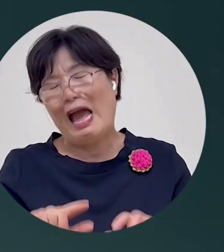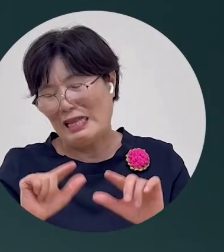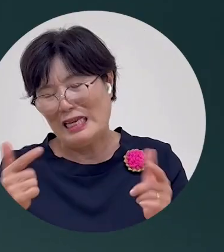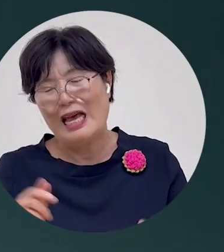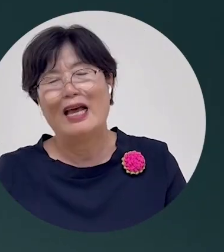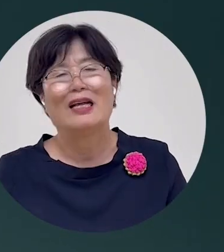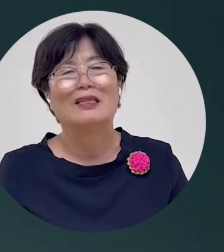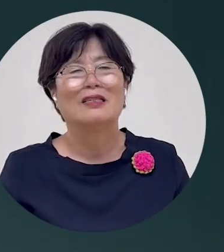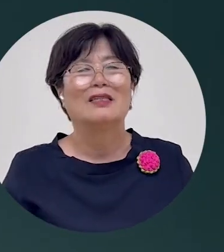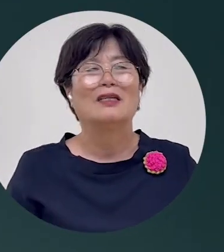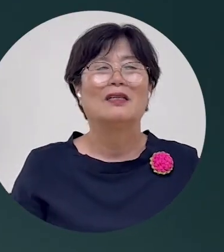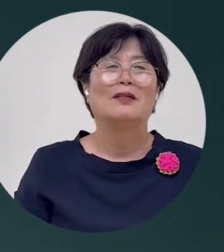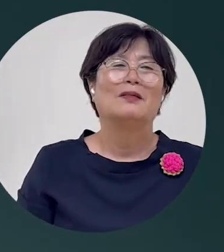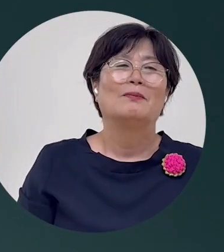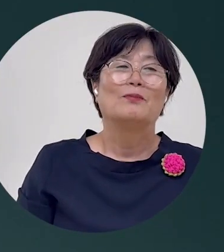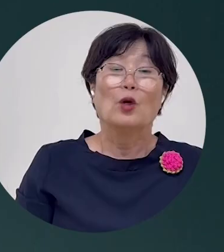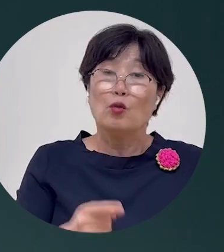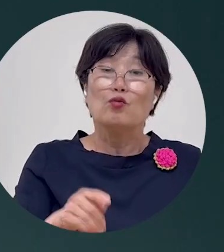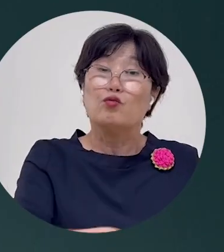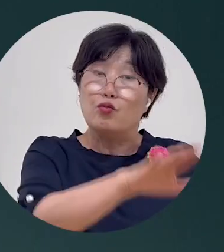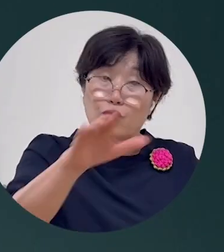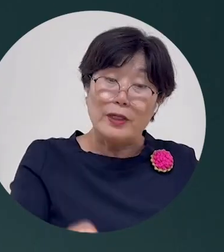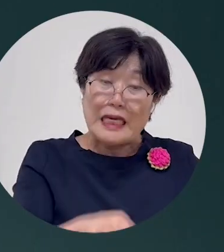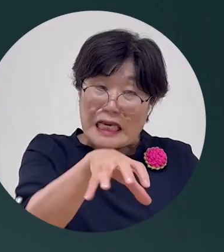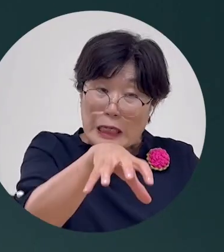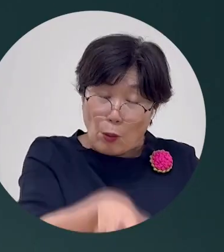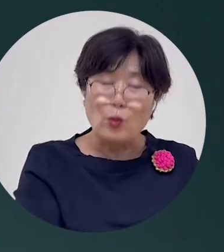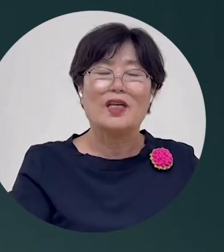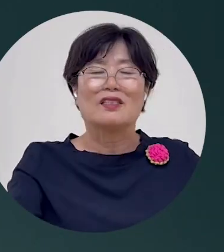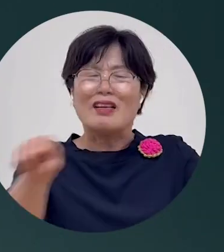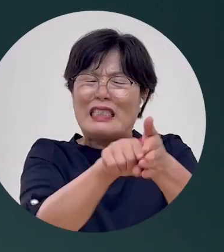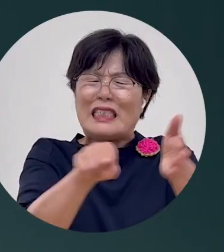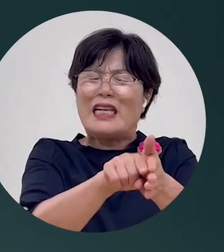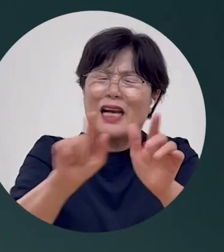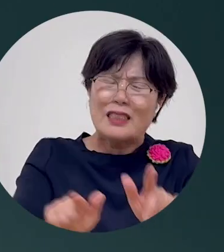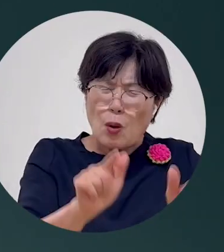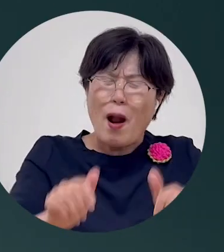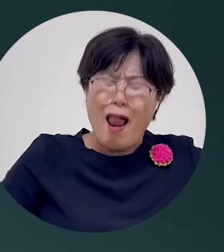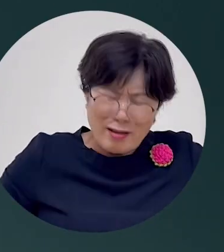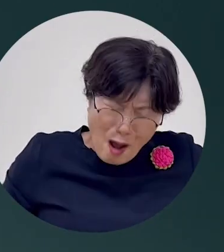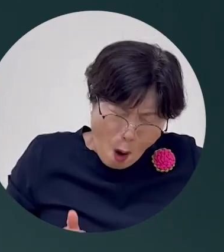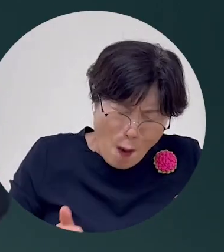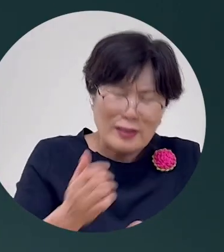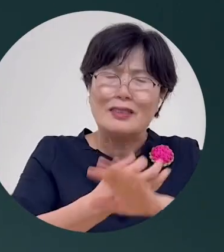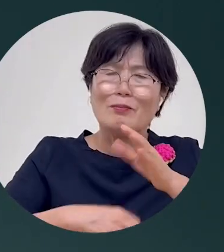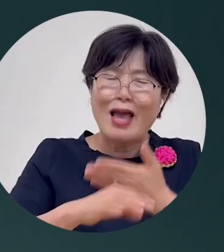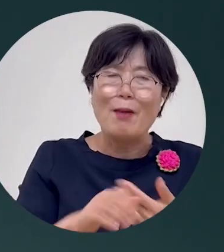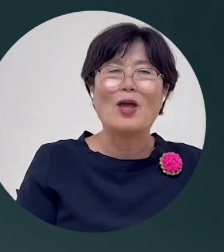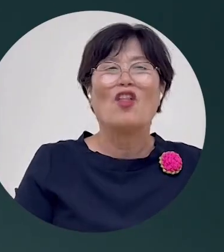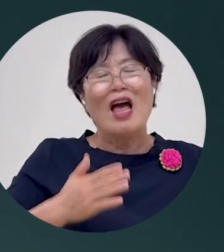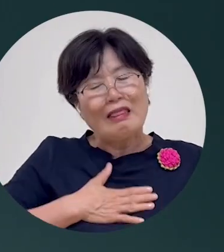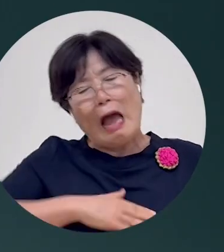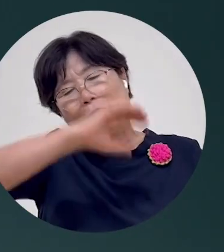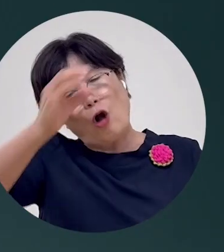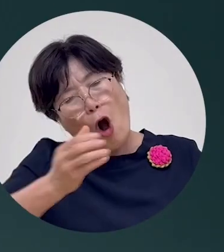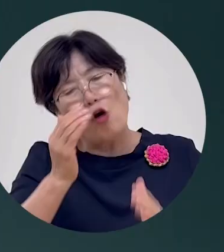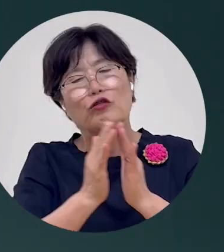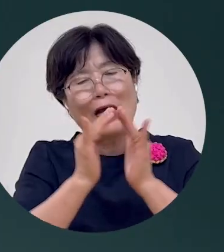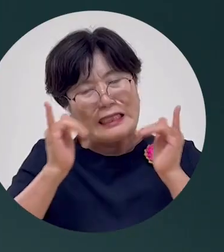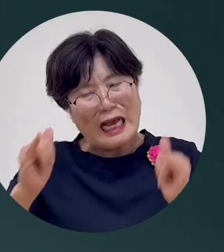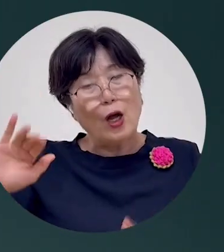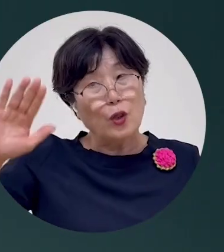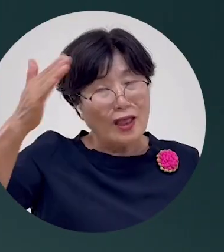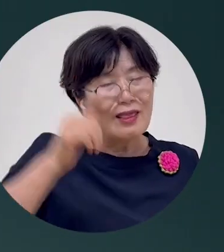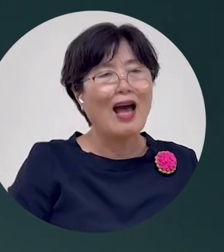그러니까 우리 이 자리에서 신앙생활 내가 열심히 하고 수십 년 하면 나는 거룩한 성자가 될 수